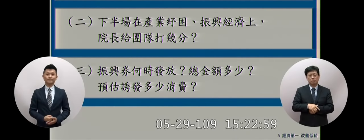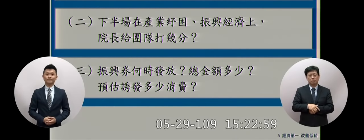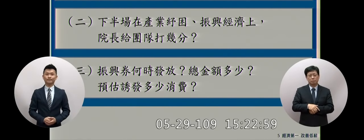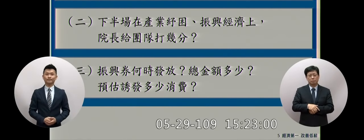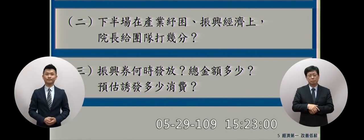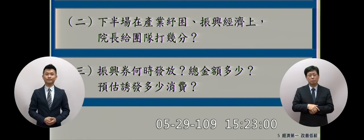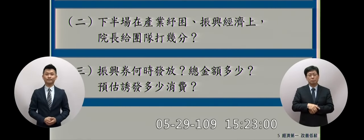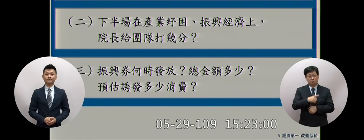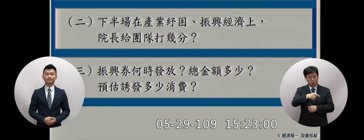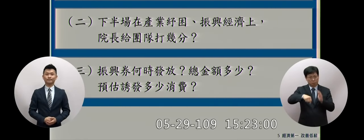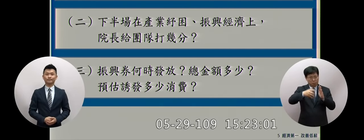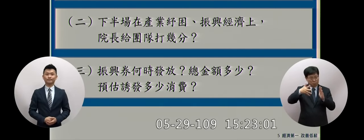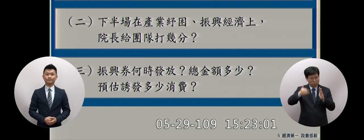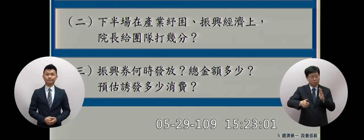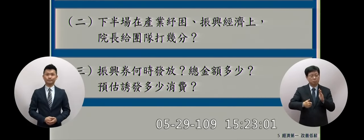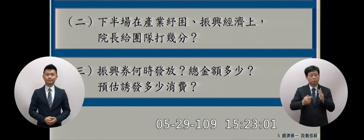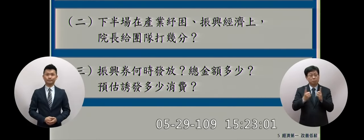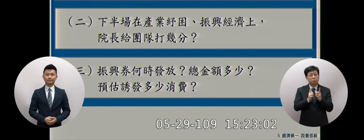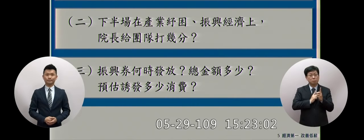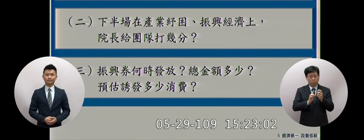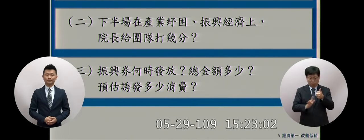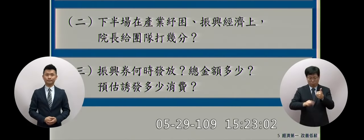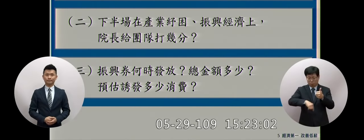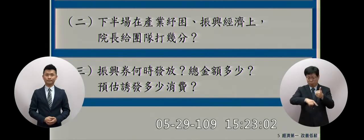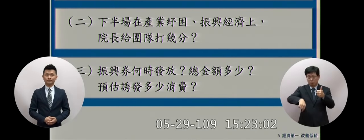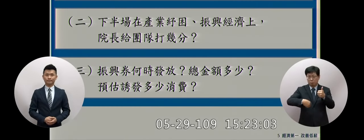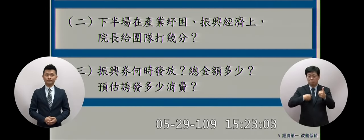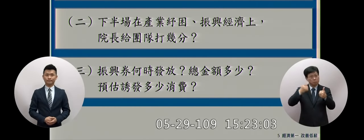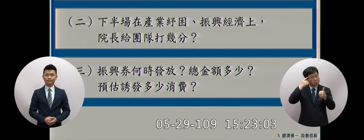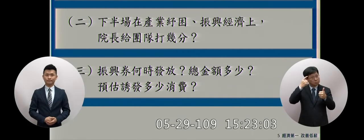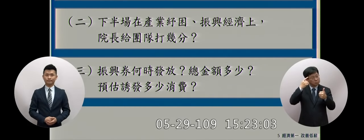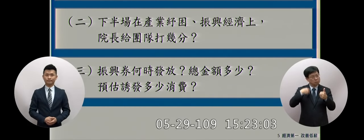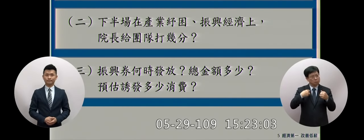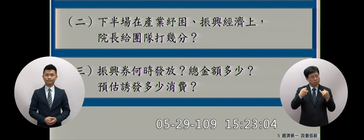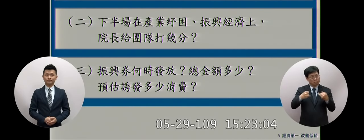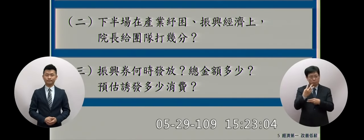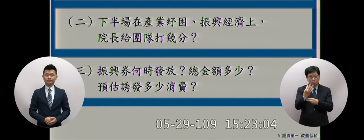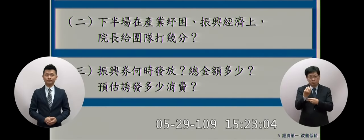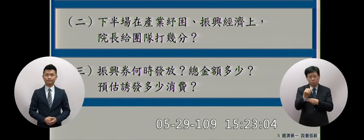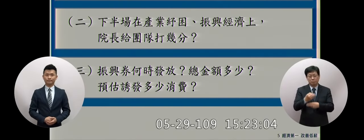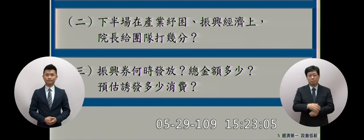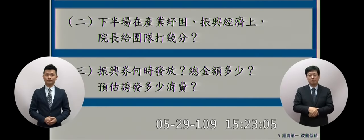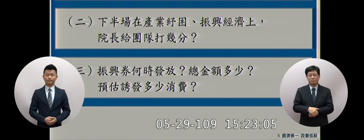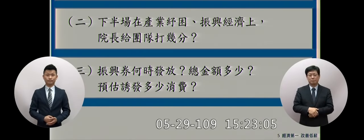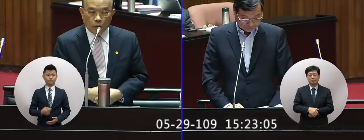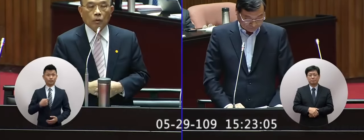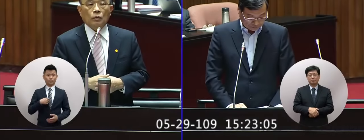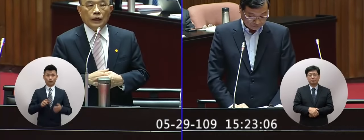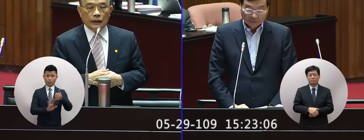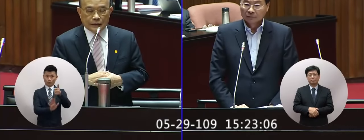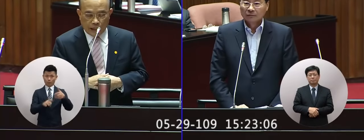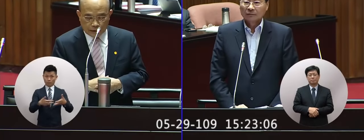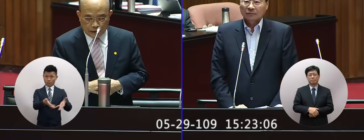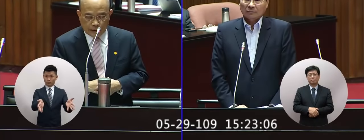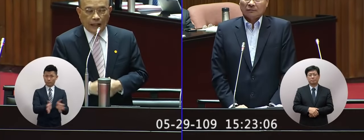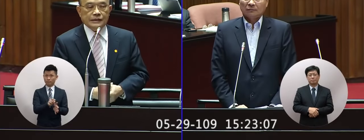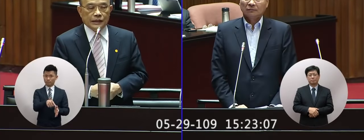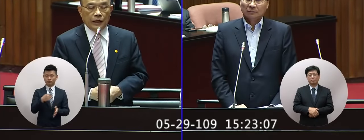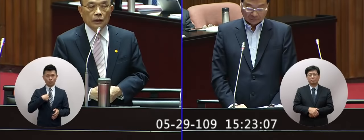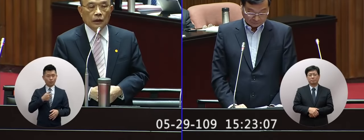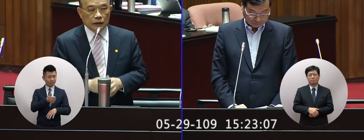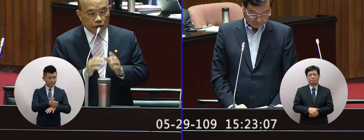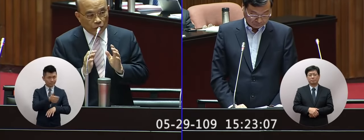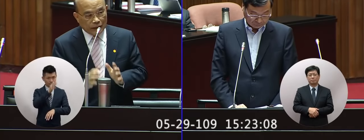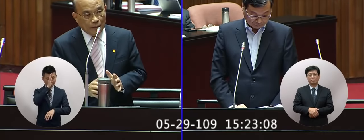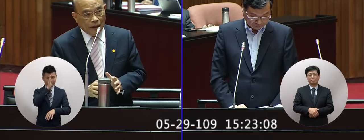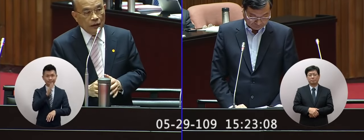你院长给团队，你认为该给他打几分？ 我团队我非常的感